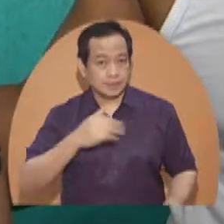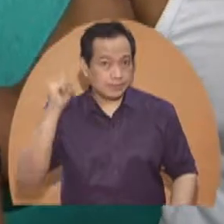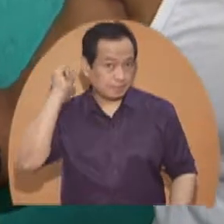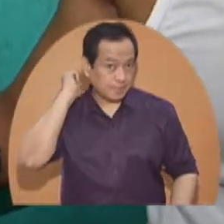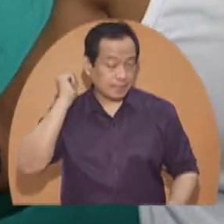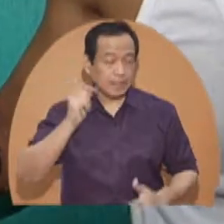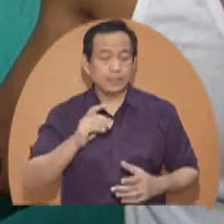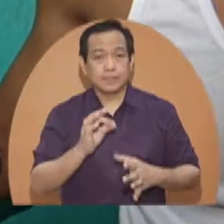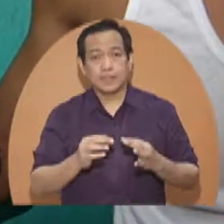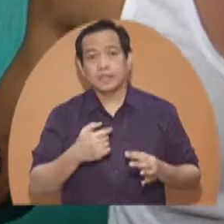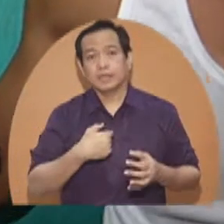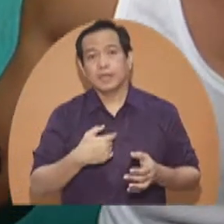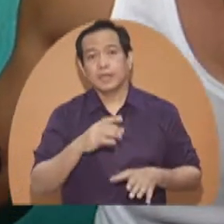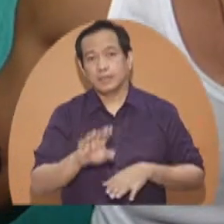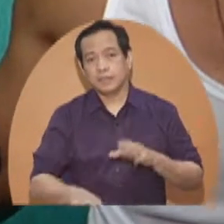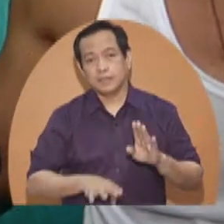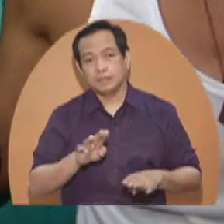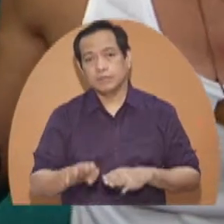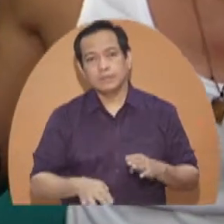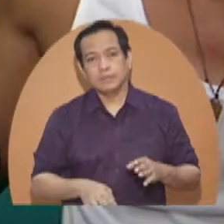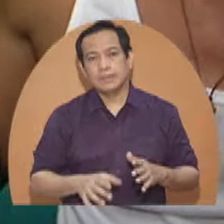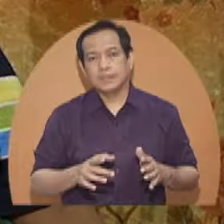sumasakit minsan likod ko. Tapos pag naglalakad,